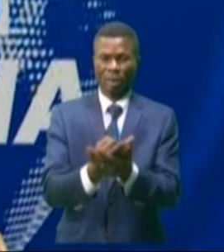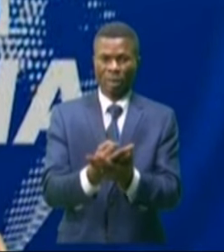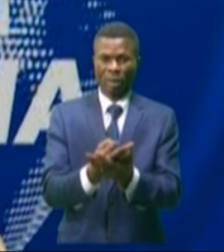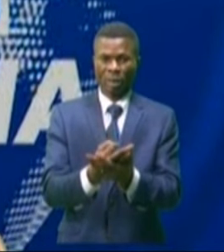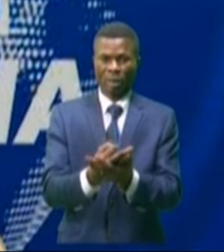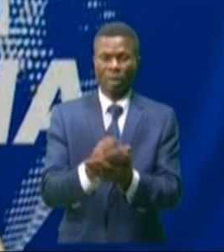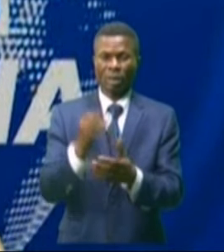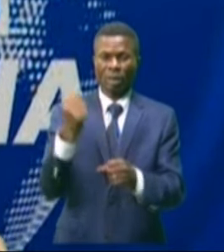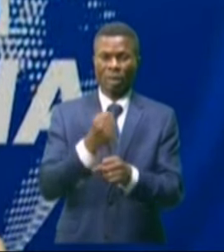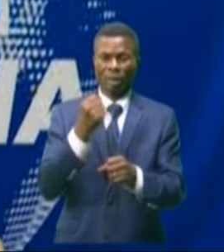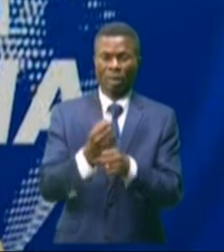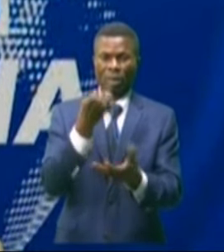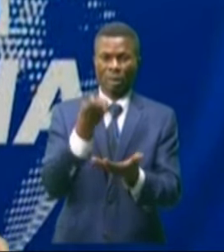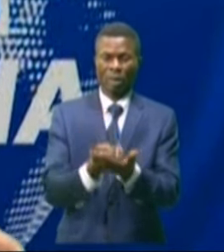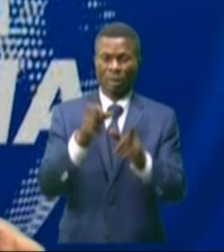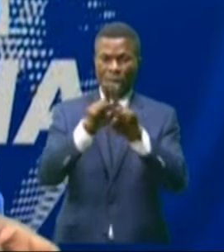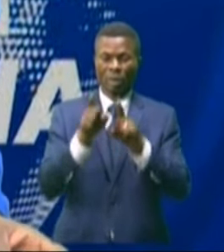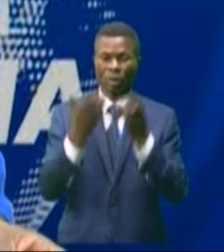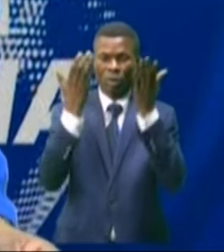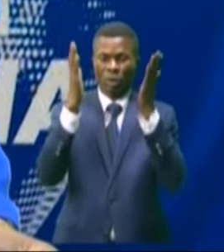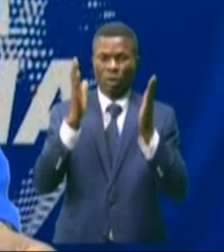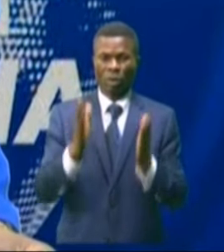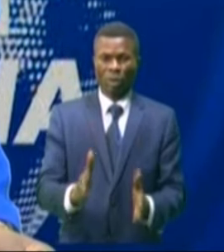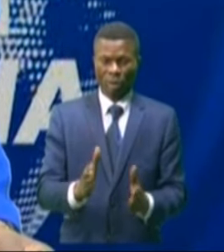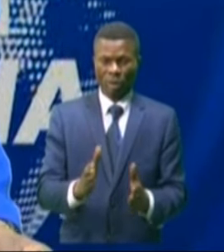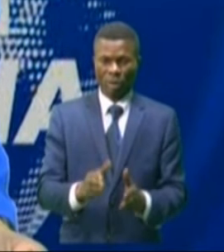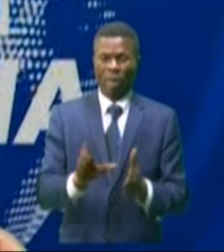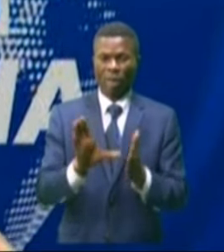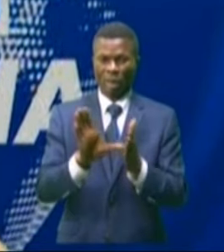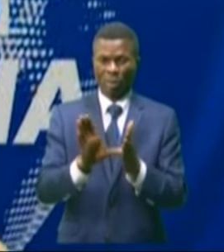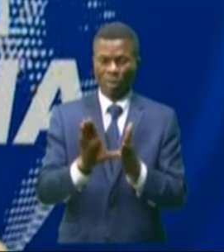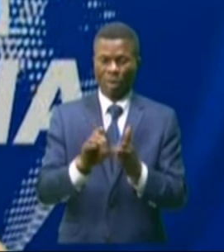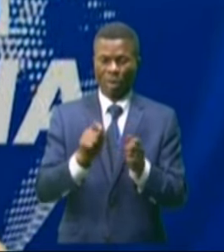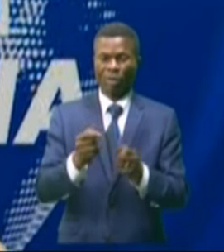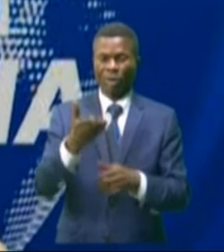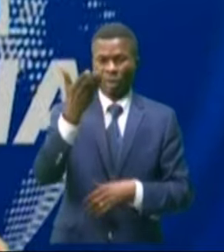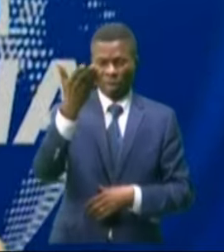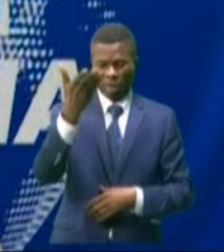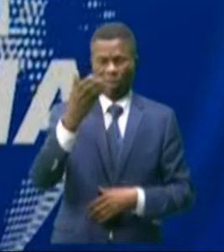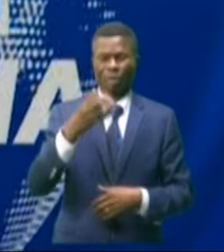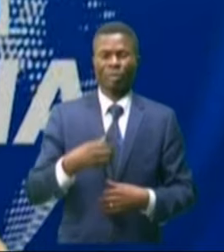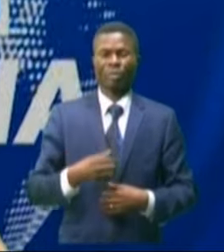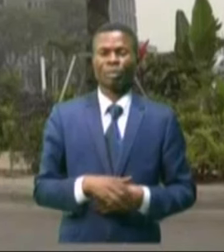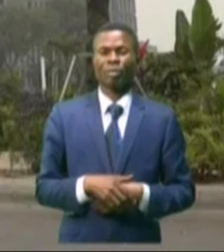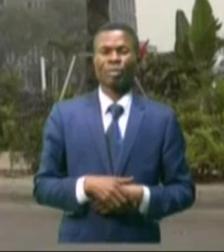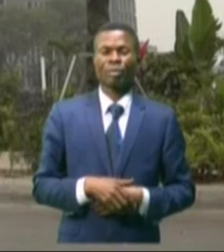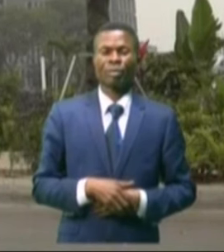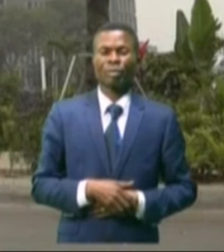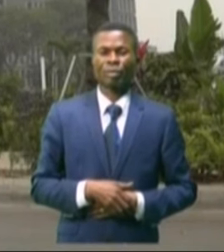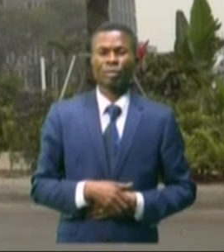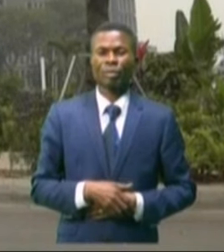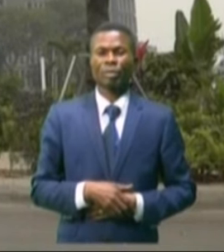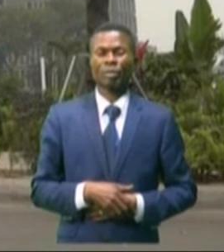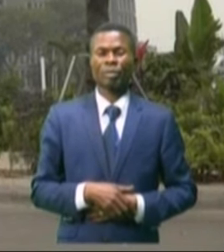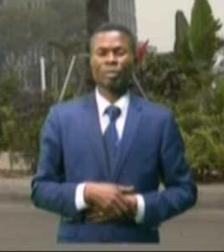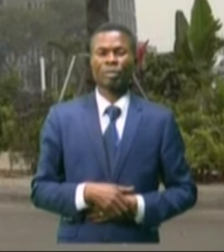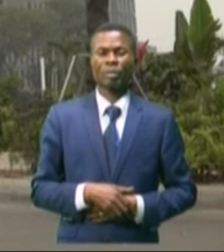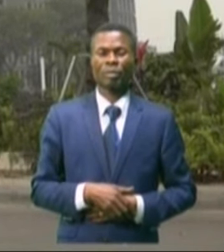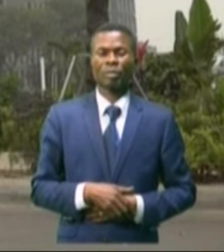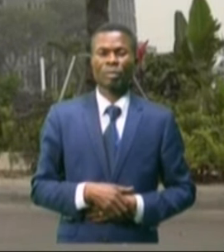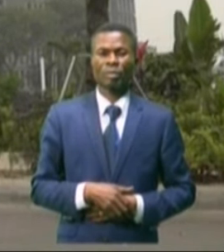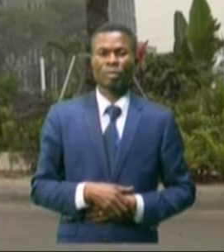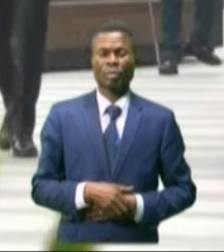des services économiques et étudiants. Un reportage de Bobette Yenga et Papi Mbongo. C'est un